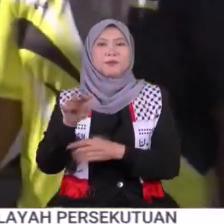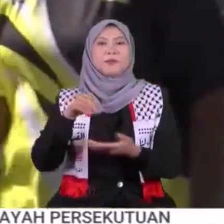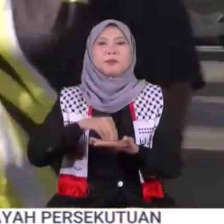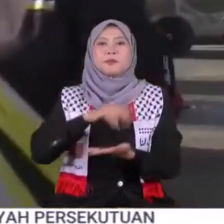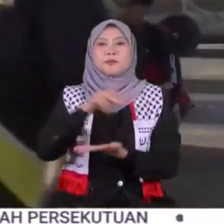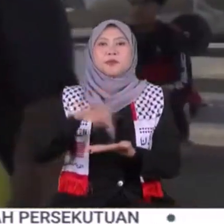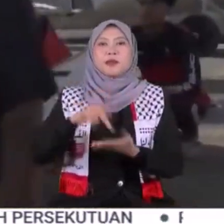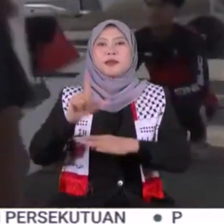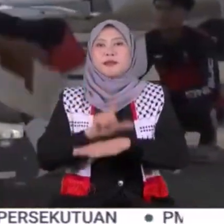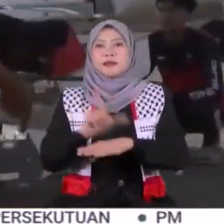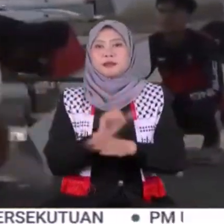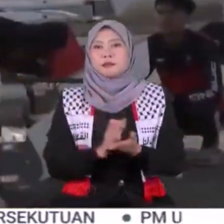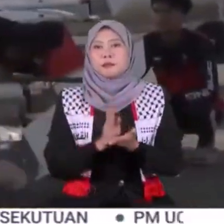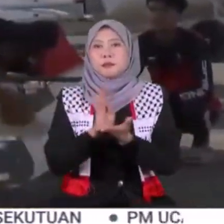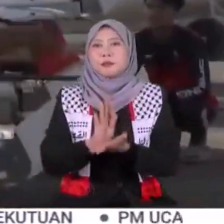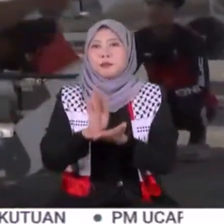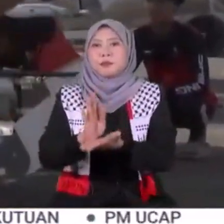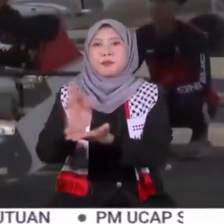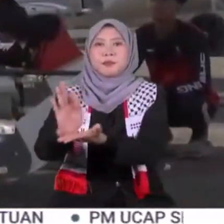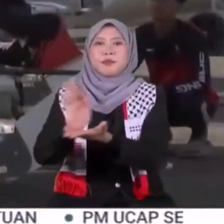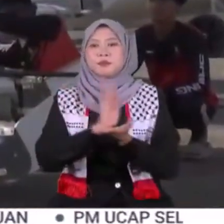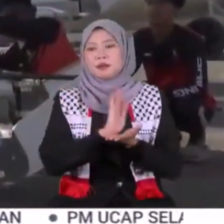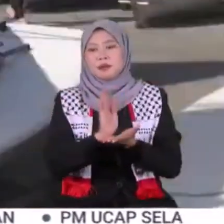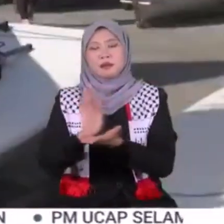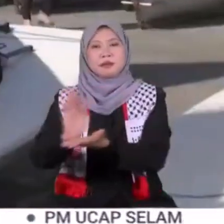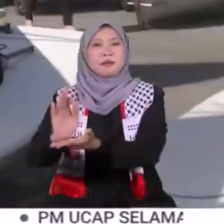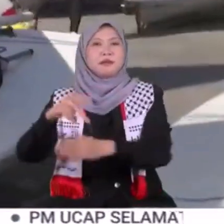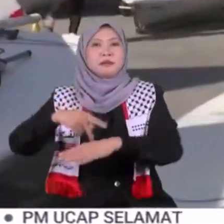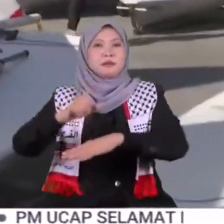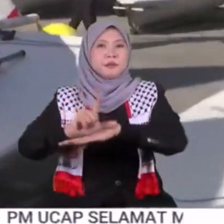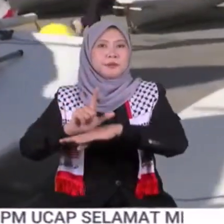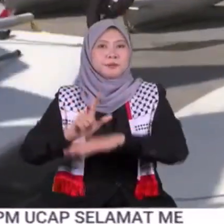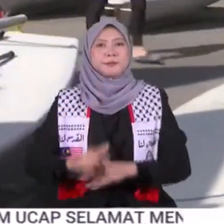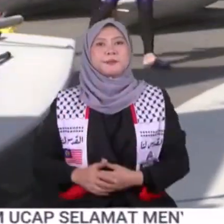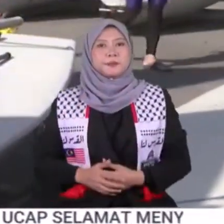di pusat latihan Perahu Layar kebangsaan Langkawi